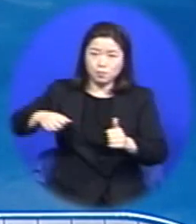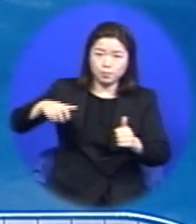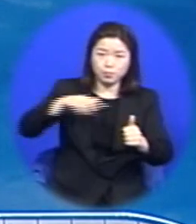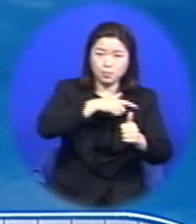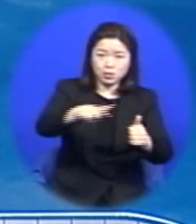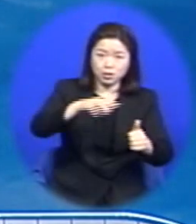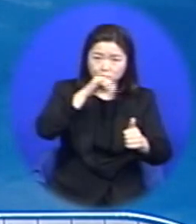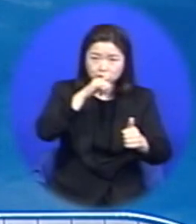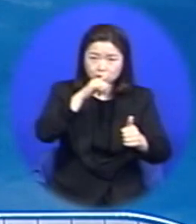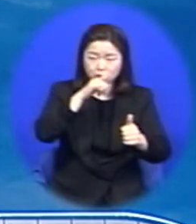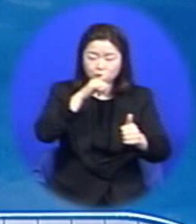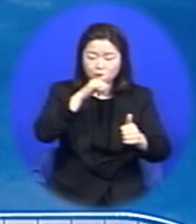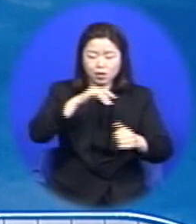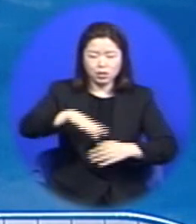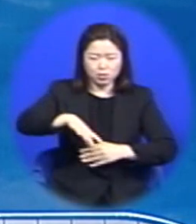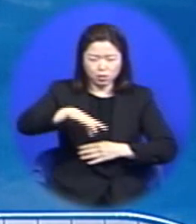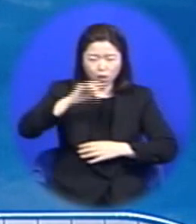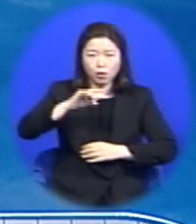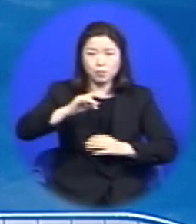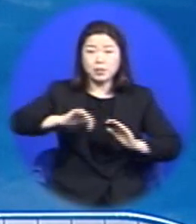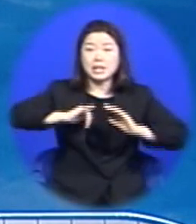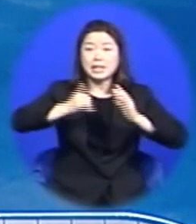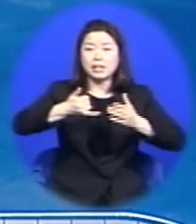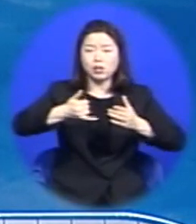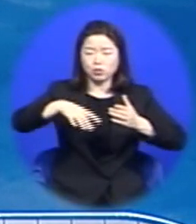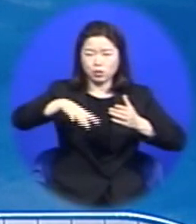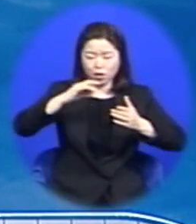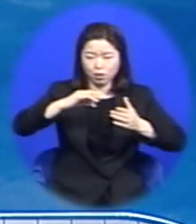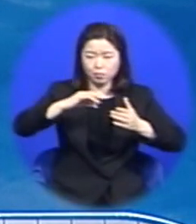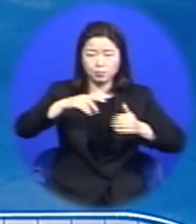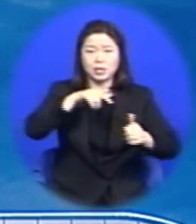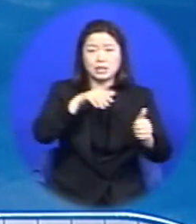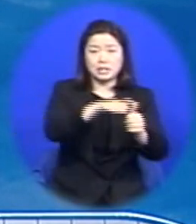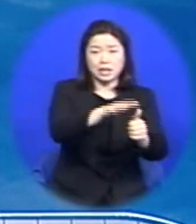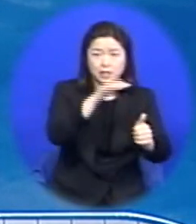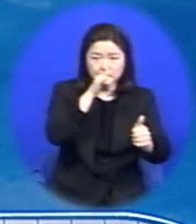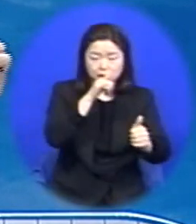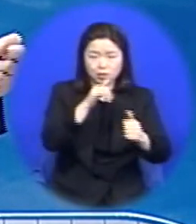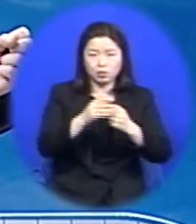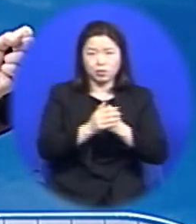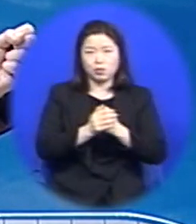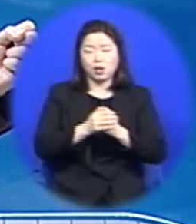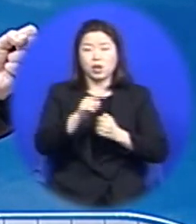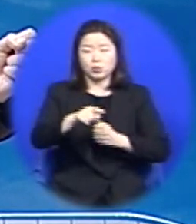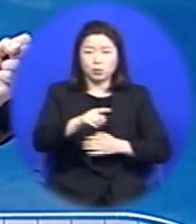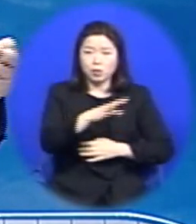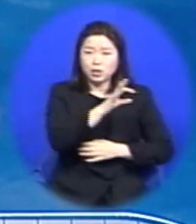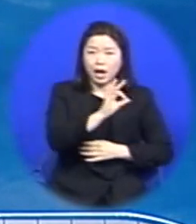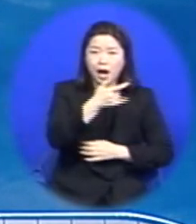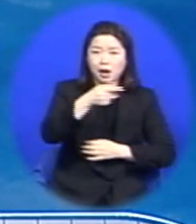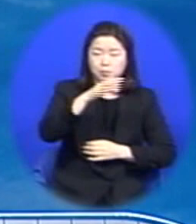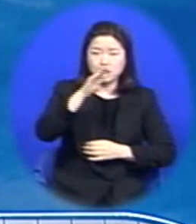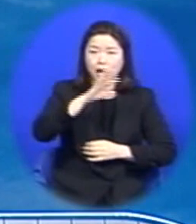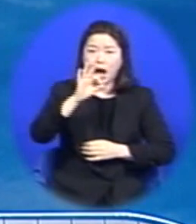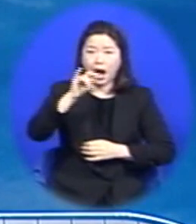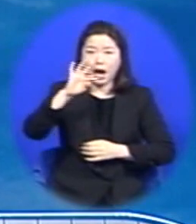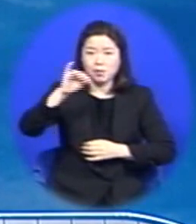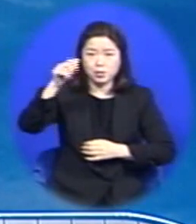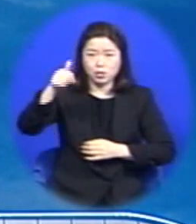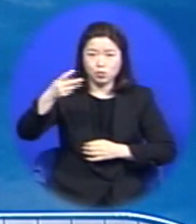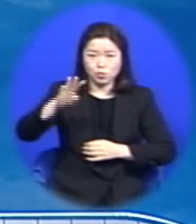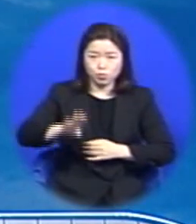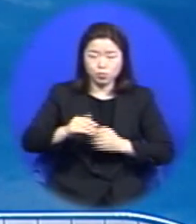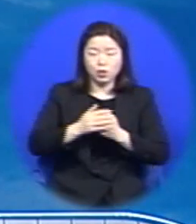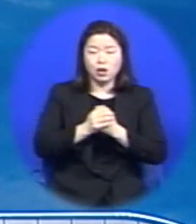최초의 살인사건이 벌어졌어요. 나답과 아비우는 하나님이 쓰라고 명한 불 아닌